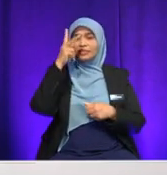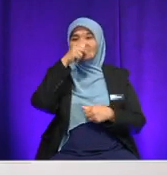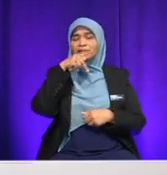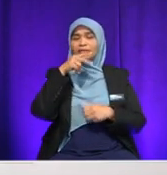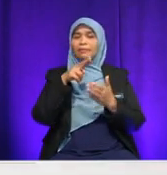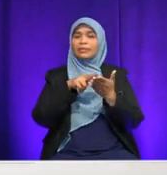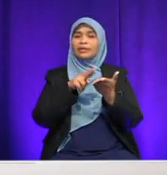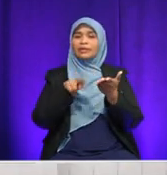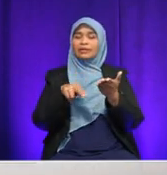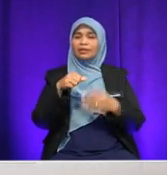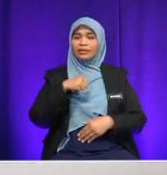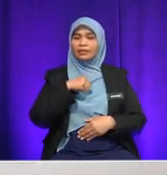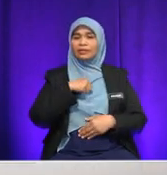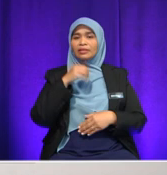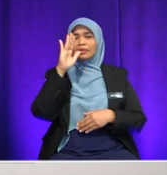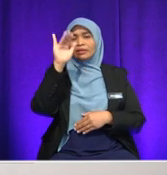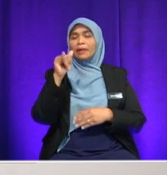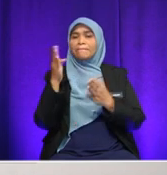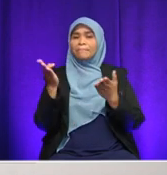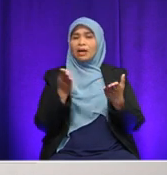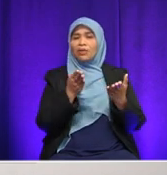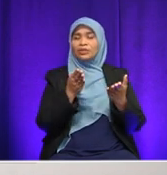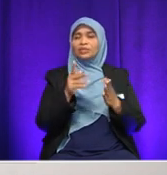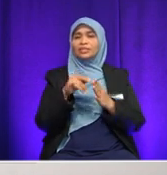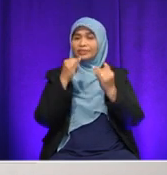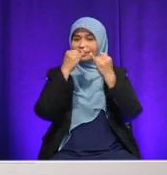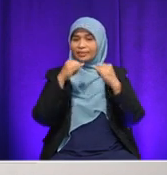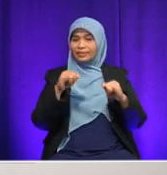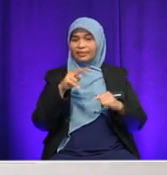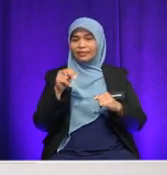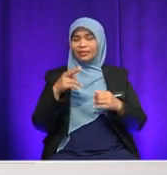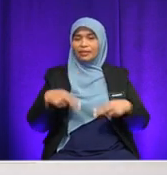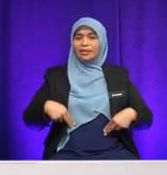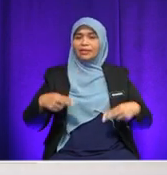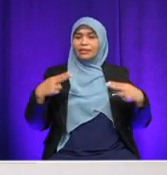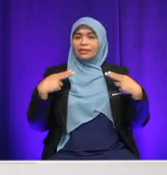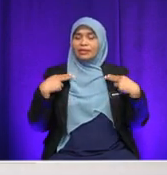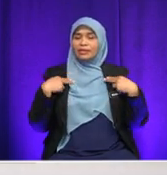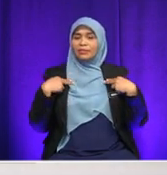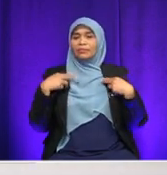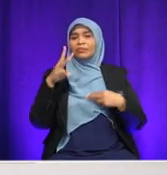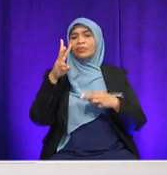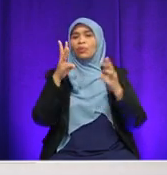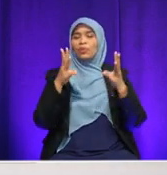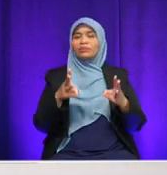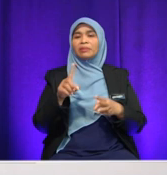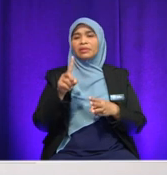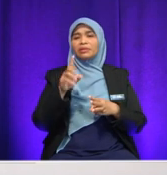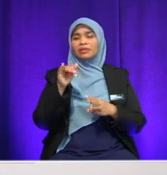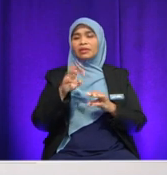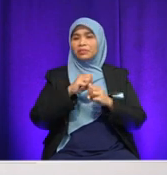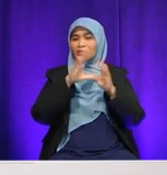kepada kesejahteraan hidup. Berdasarkan cerpen 000, watak manakah yang menjelaskan